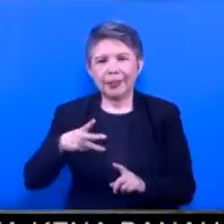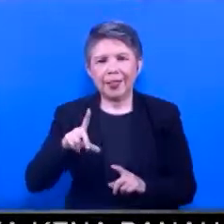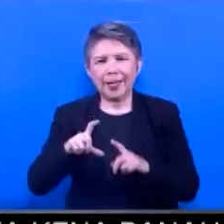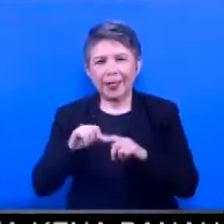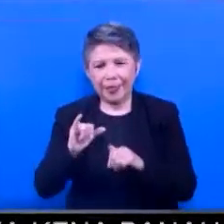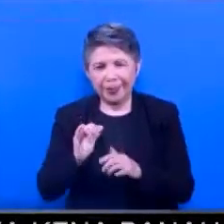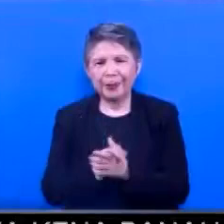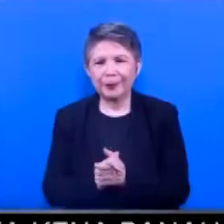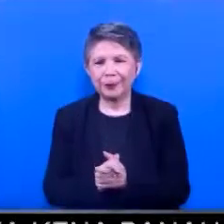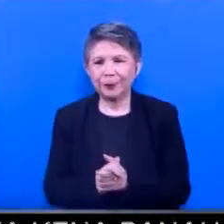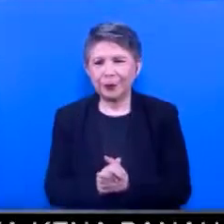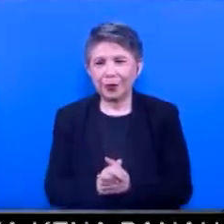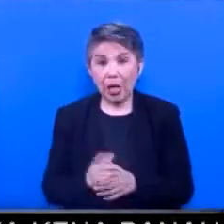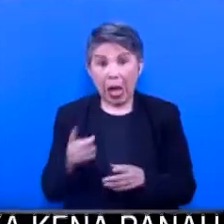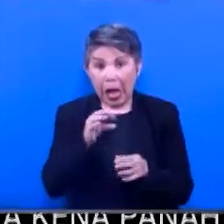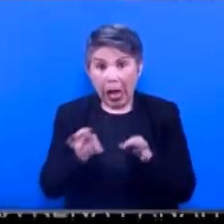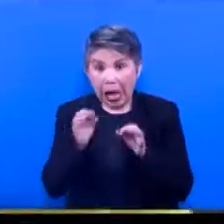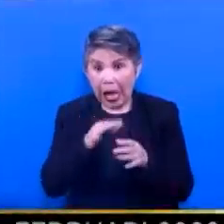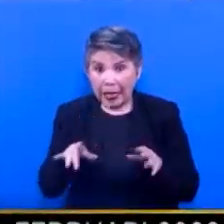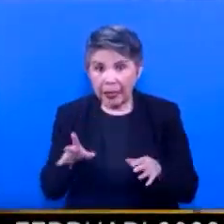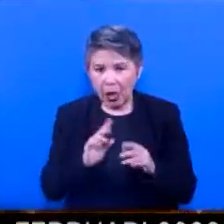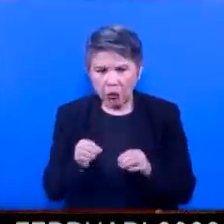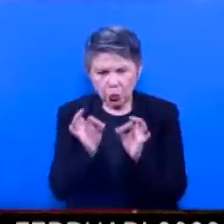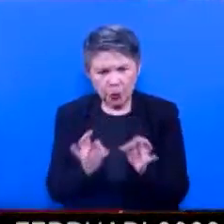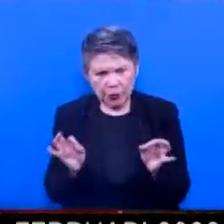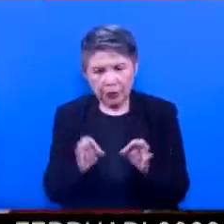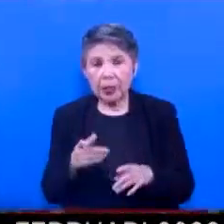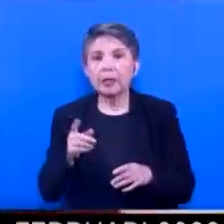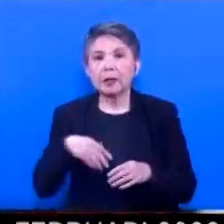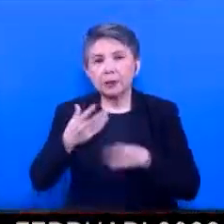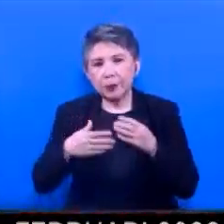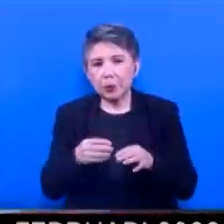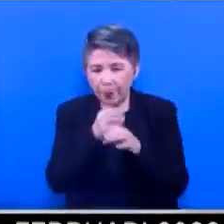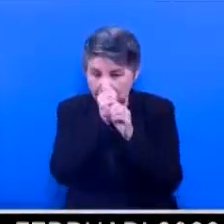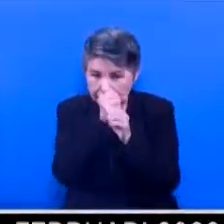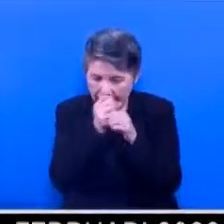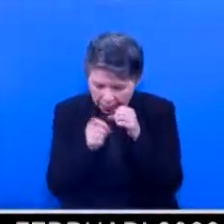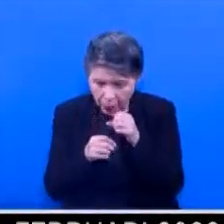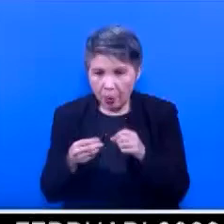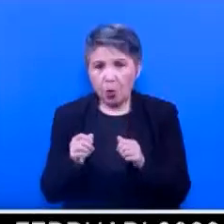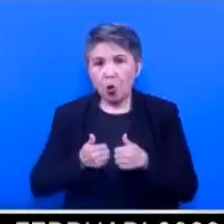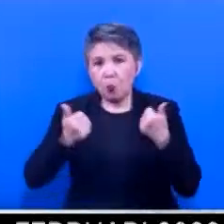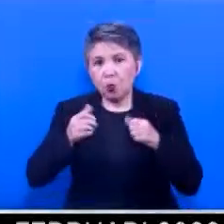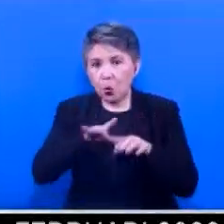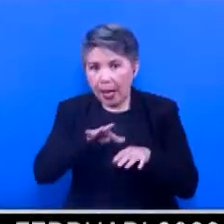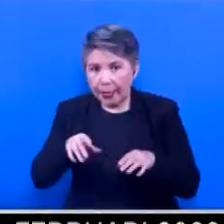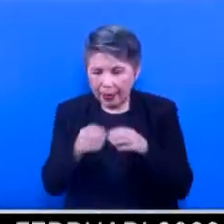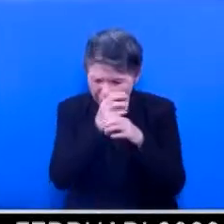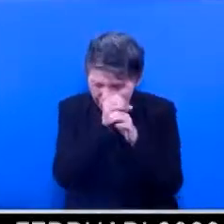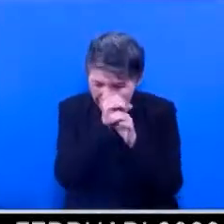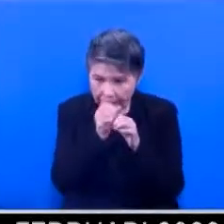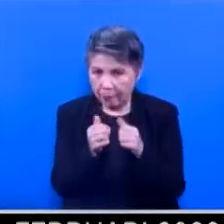pH di air yang dipakai untuk memasak juga diperiksa secara berkala di laboratorium. Oke, sekarang waktunya menyaring.